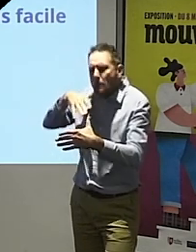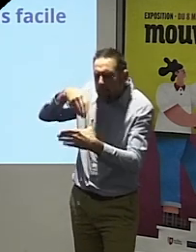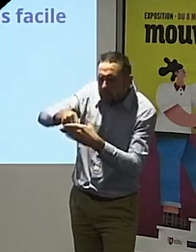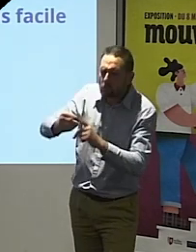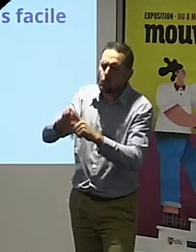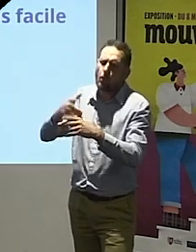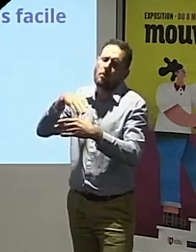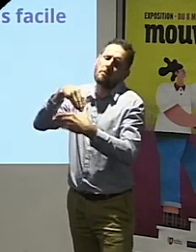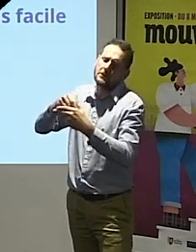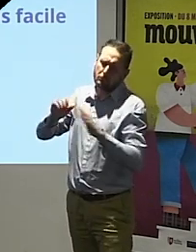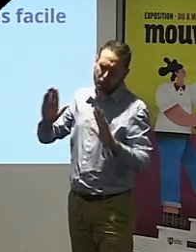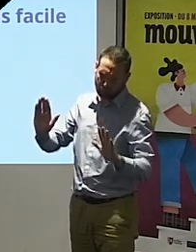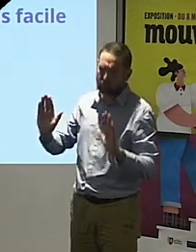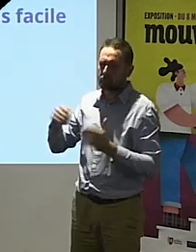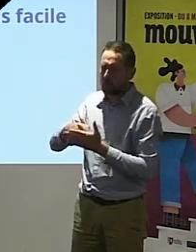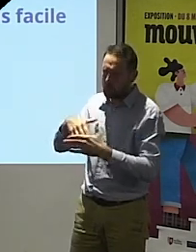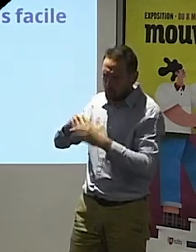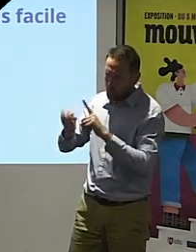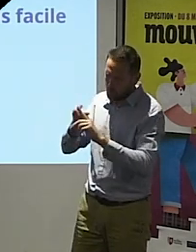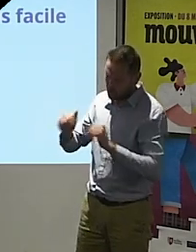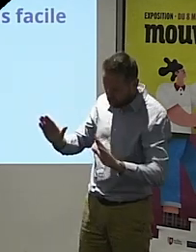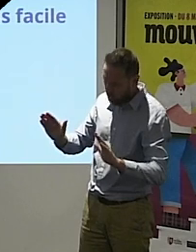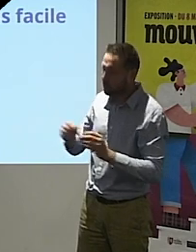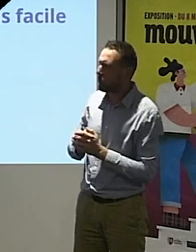De participer et on est là pour